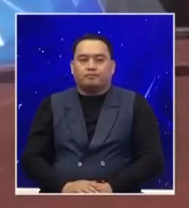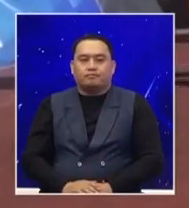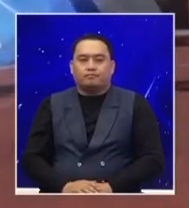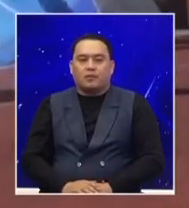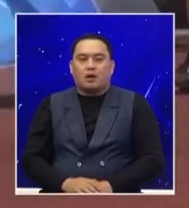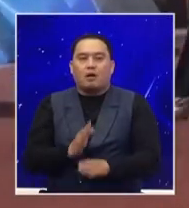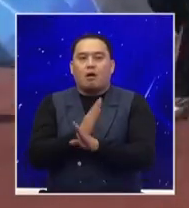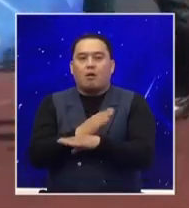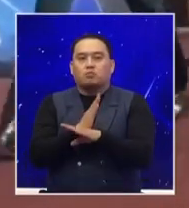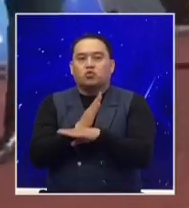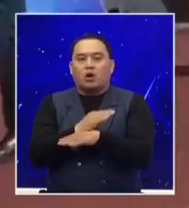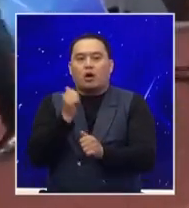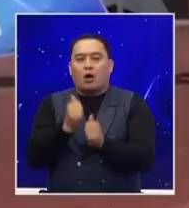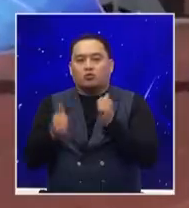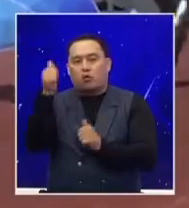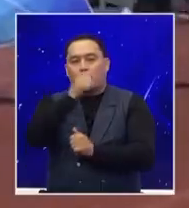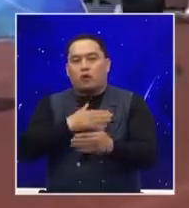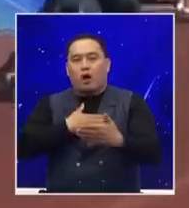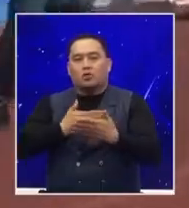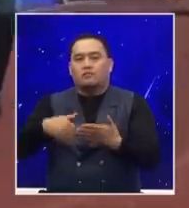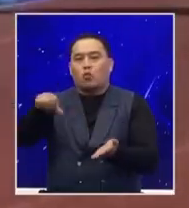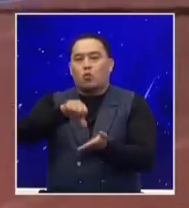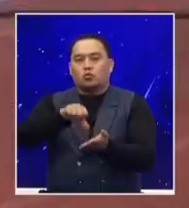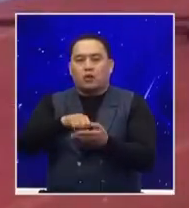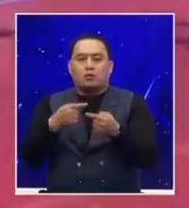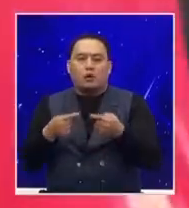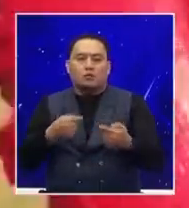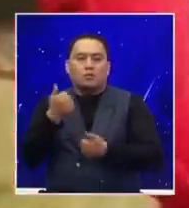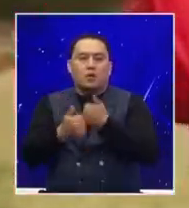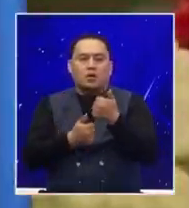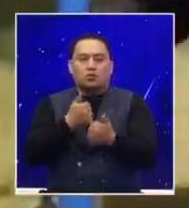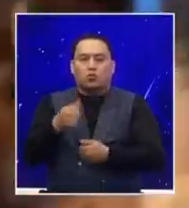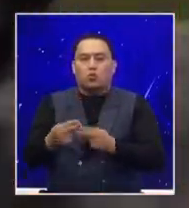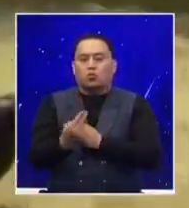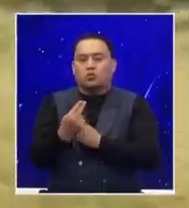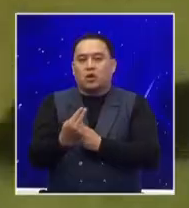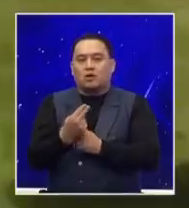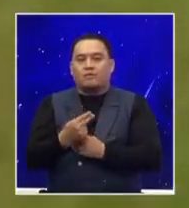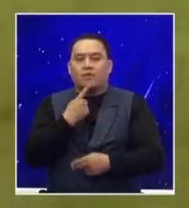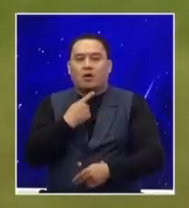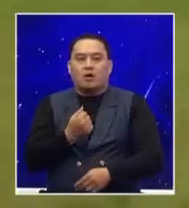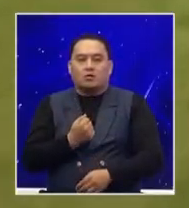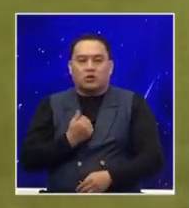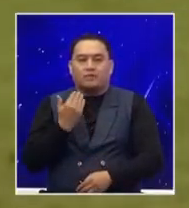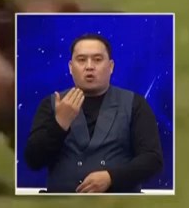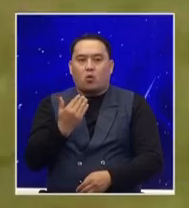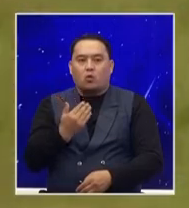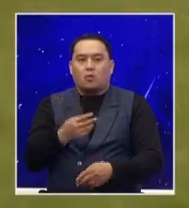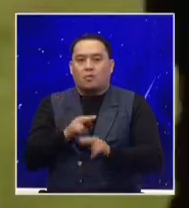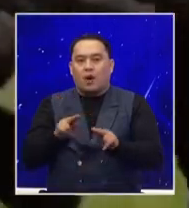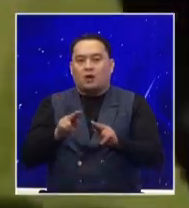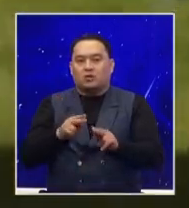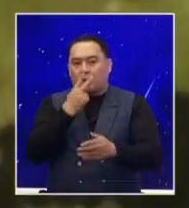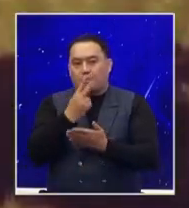служба Капчагайского гарнизона ежегодно принимает активное участие в различных международных учениях в масштабе вооруженных сил. Не раз